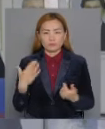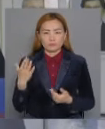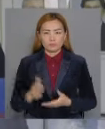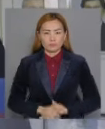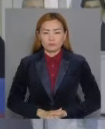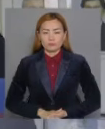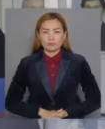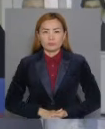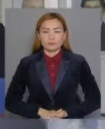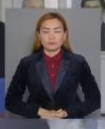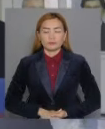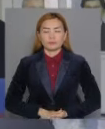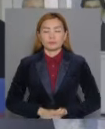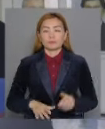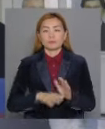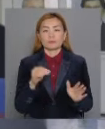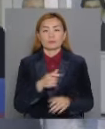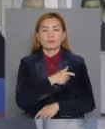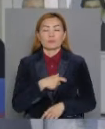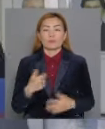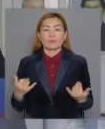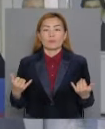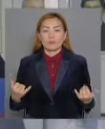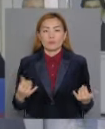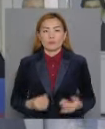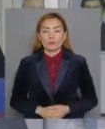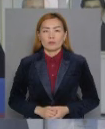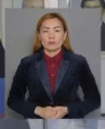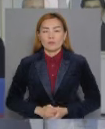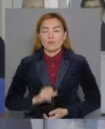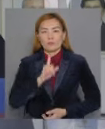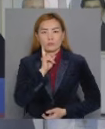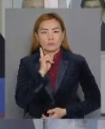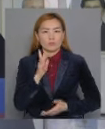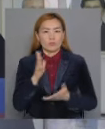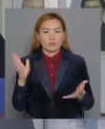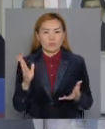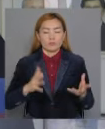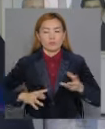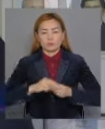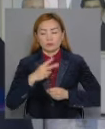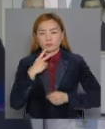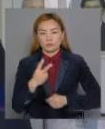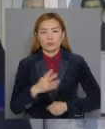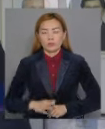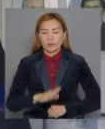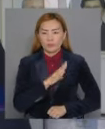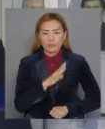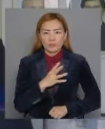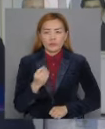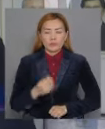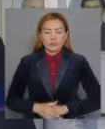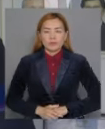болмақ. Сайланған депутаттардың көбі қазіргі уақытта жастар. Оны баршамыз көріп жатырмыз. Және